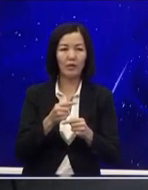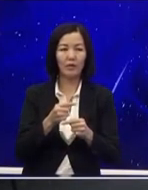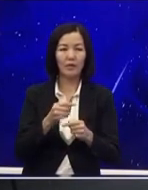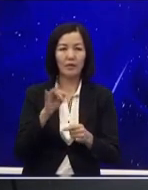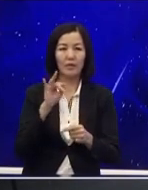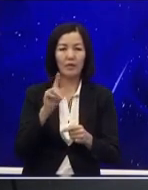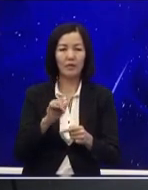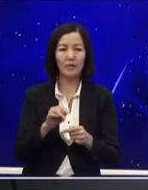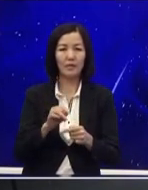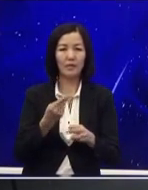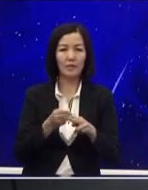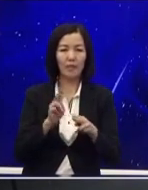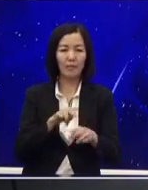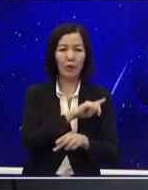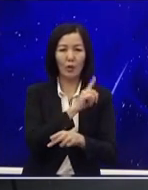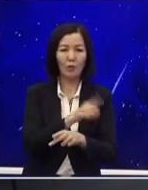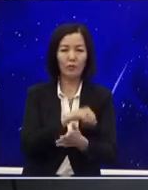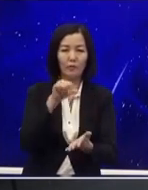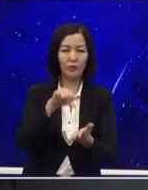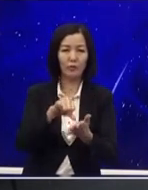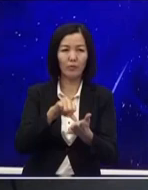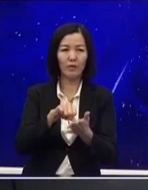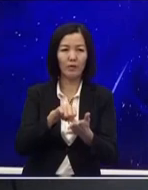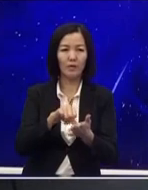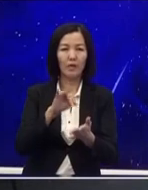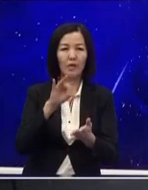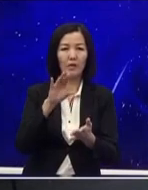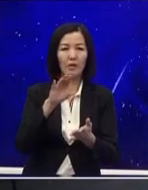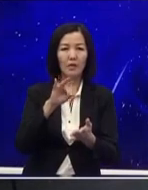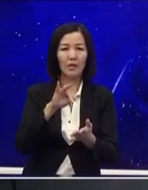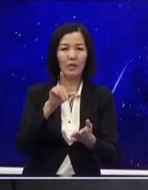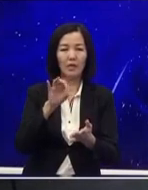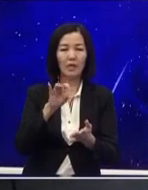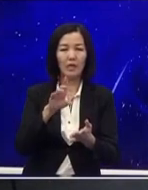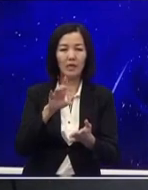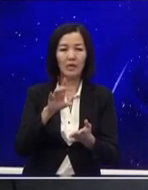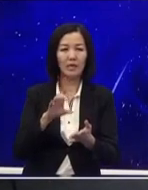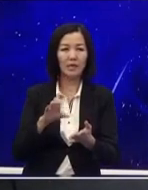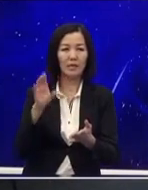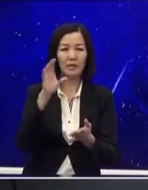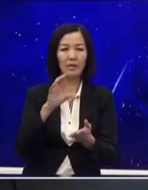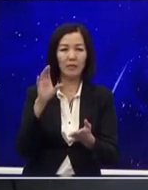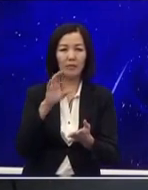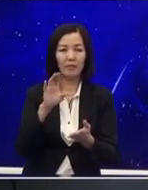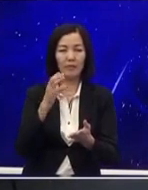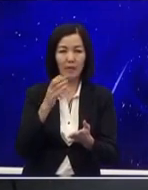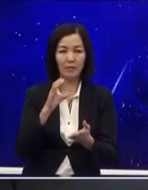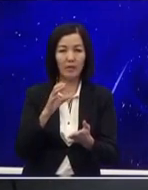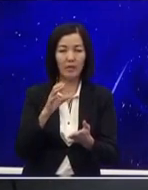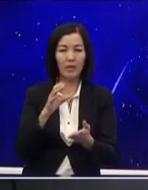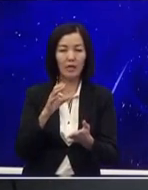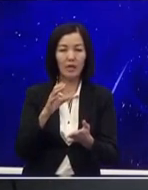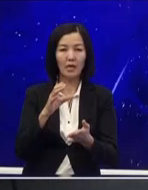Из самых именитых у нас выступает Сон Игорь, серебряный призер чемпионата мира 2019 года среди